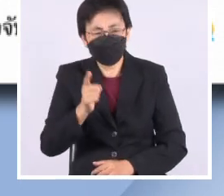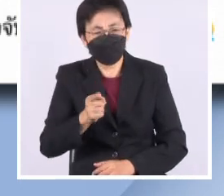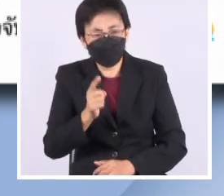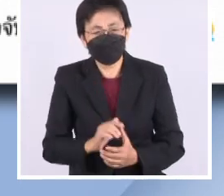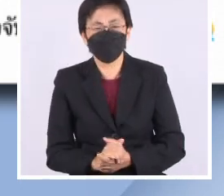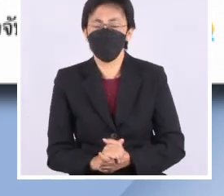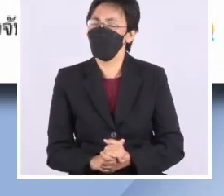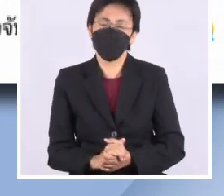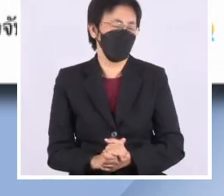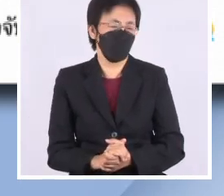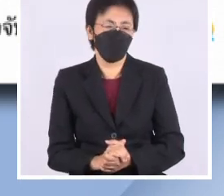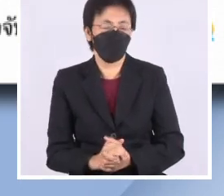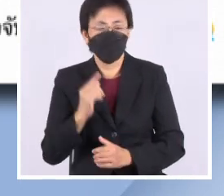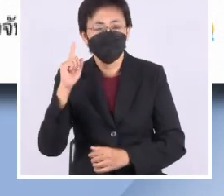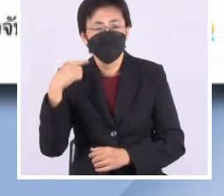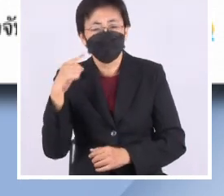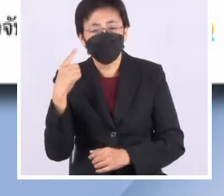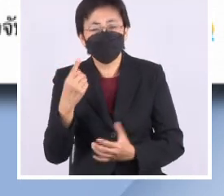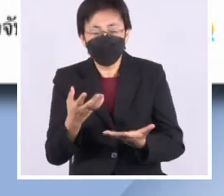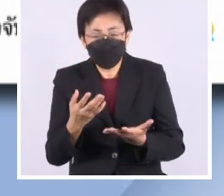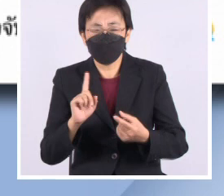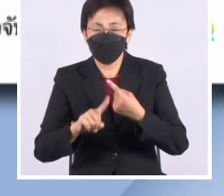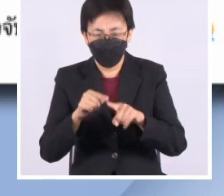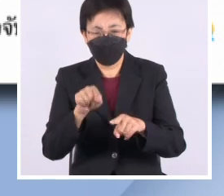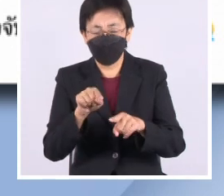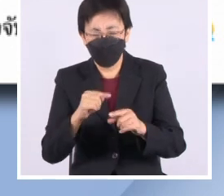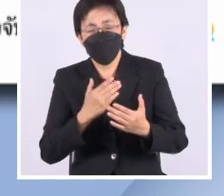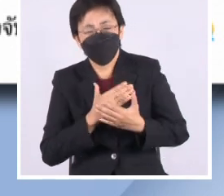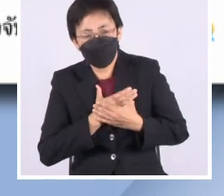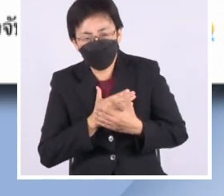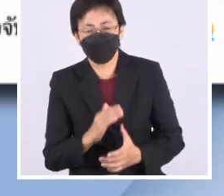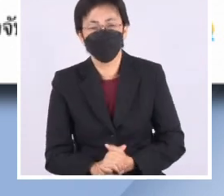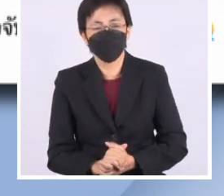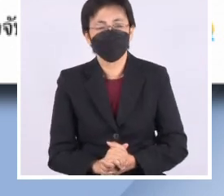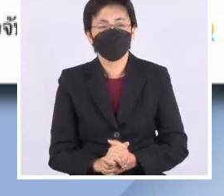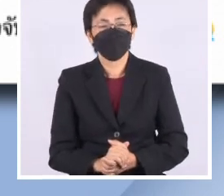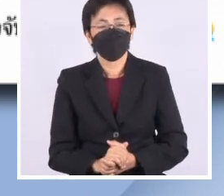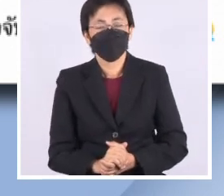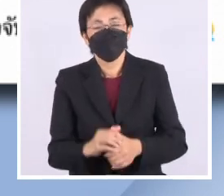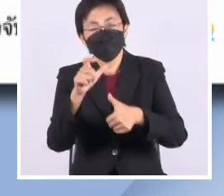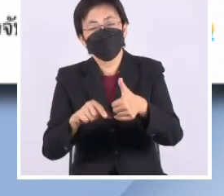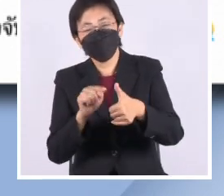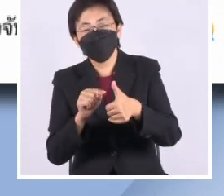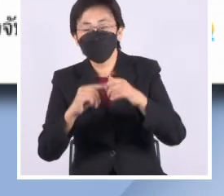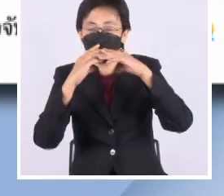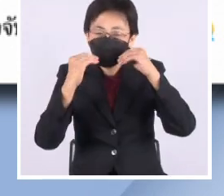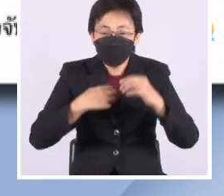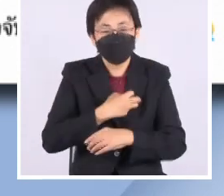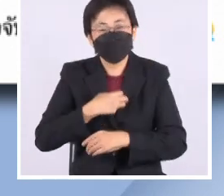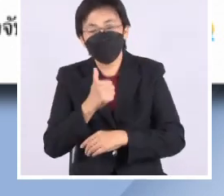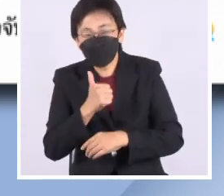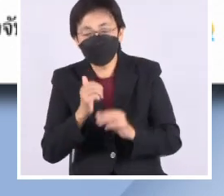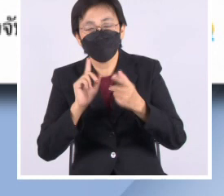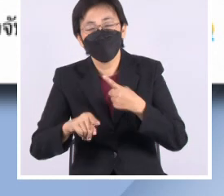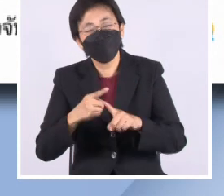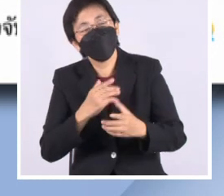ำแบบนี้แล้วน้องเต้ยเพื่อนทุกคนรักมากเป็นเรียกภาษาง่ายๆวัยรุ่นคือน้องเฟนลี่อารมณ์ดีเป็นคนที่คอย